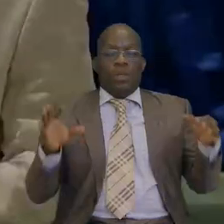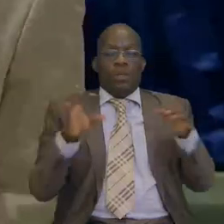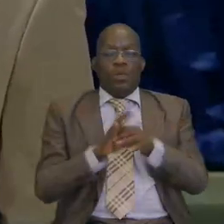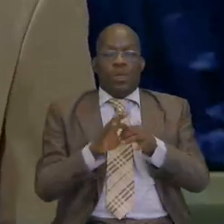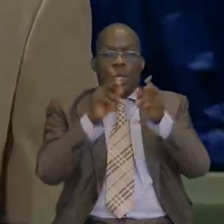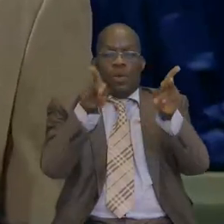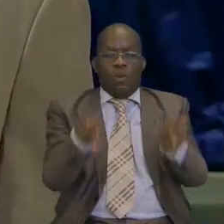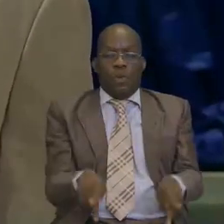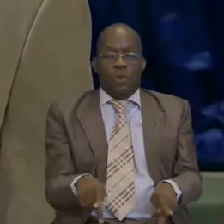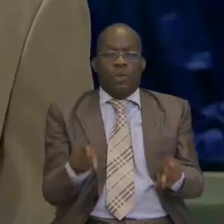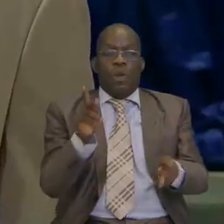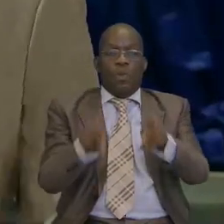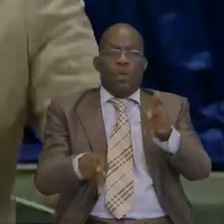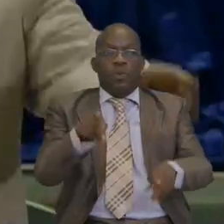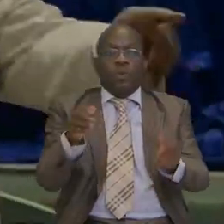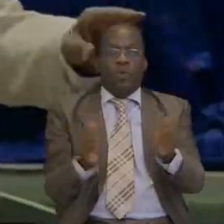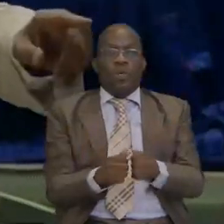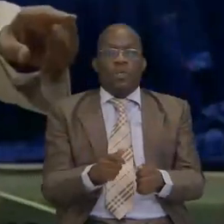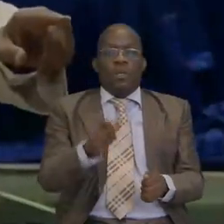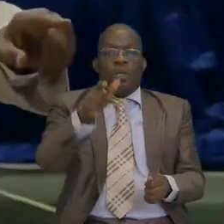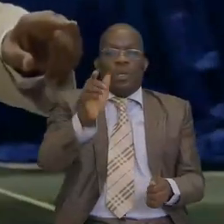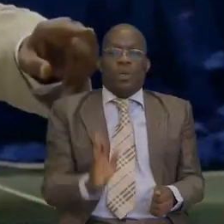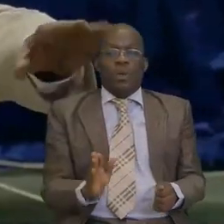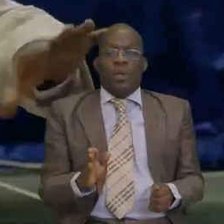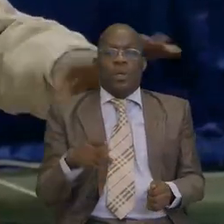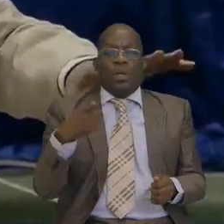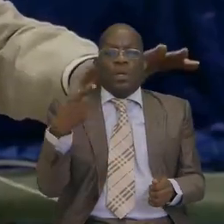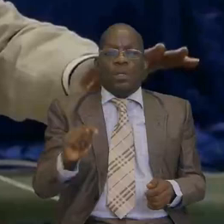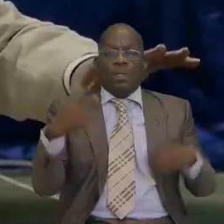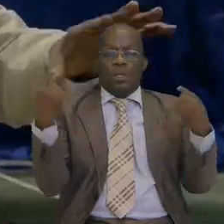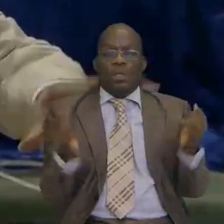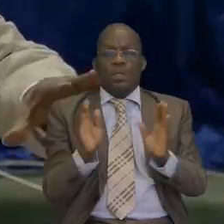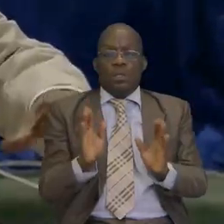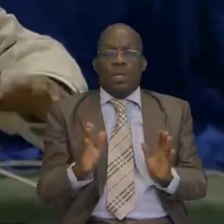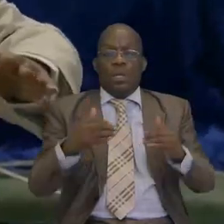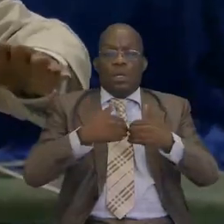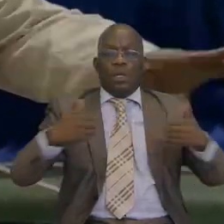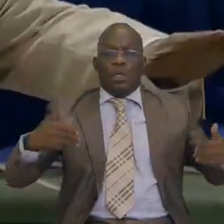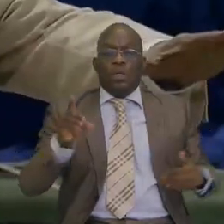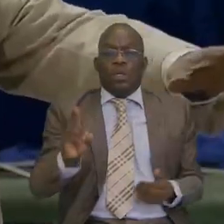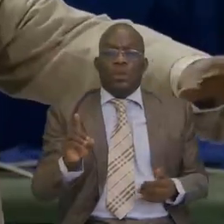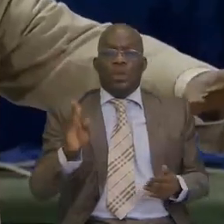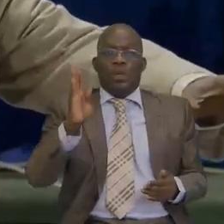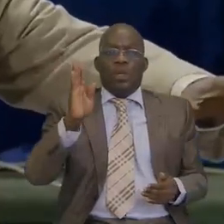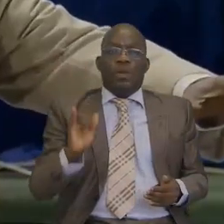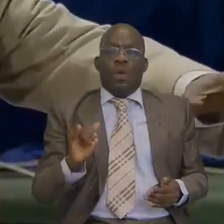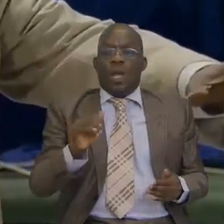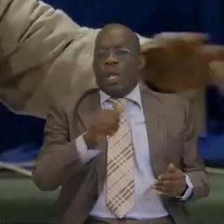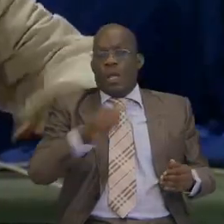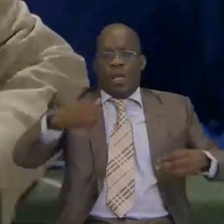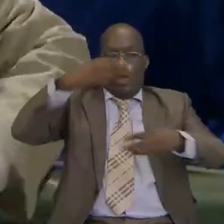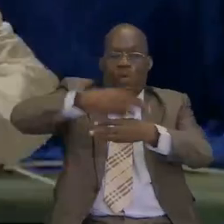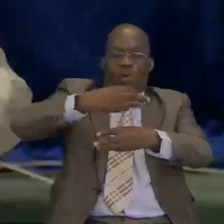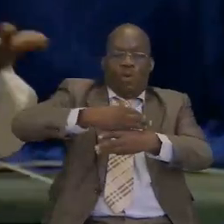unir des gens à Christ, à Dieu. Le pécheur séparé par un gouffre.